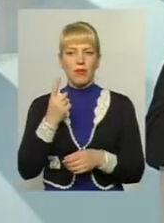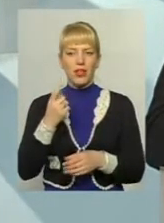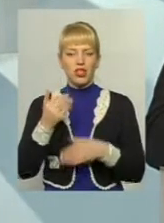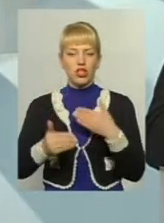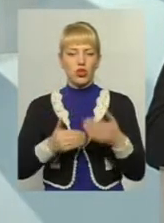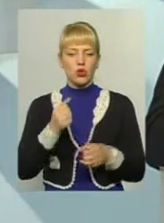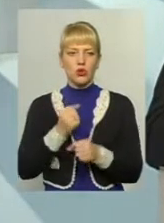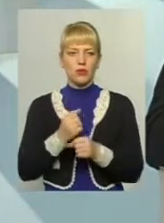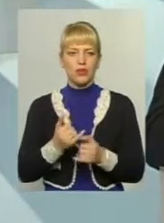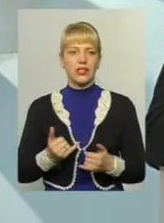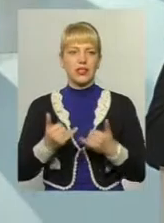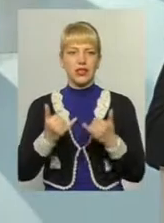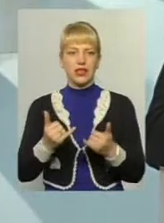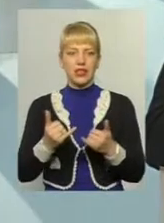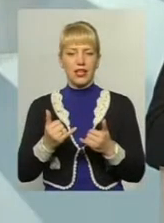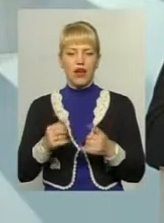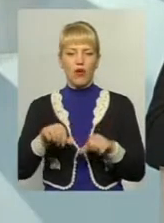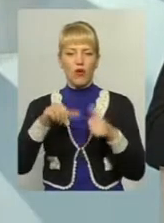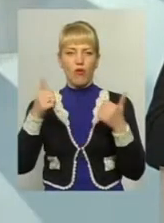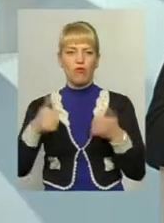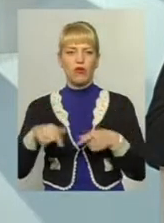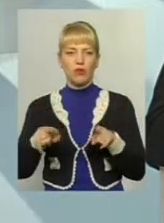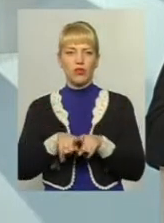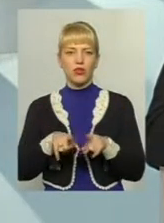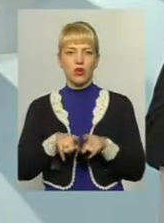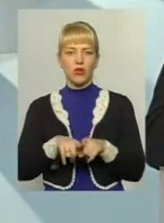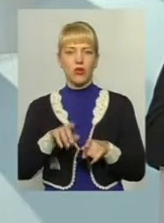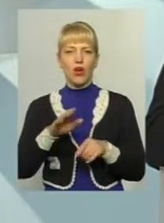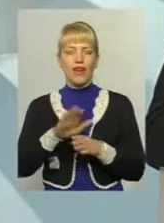через взаємозаліки з Нафтогазом.